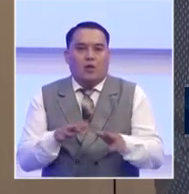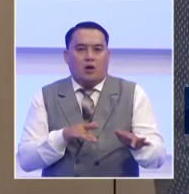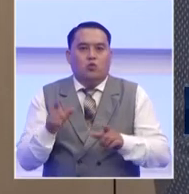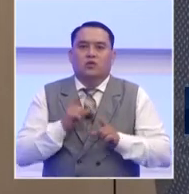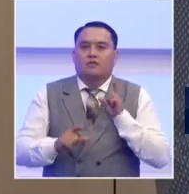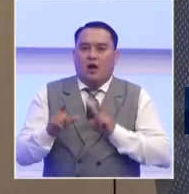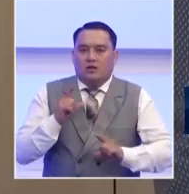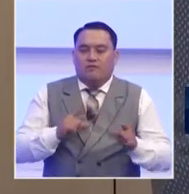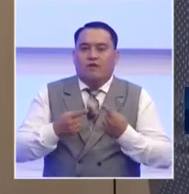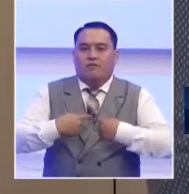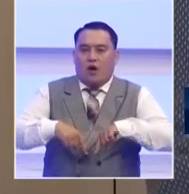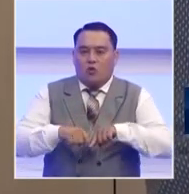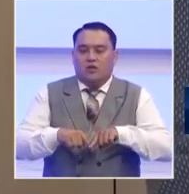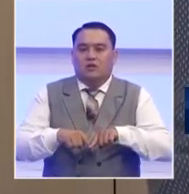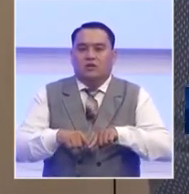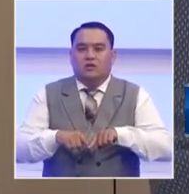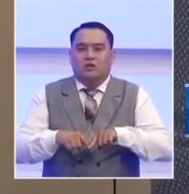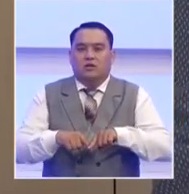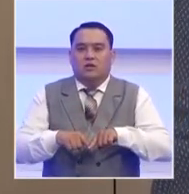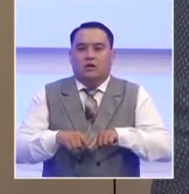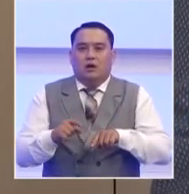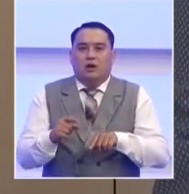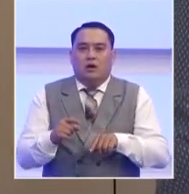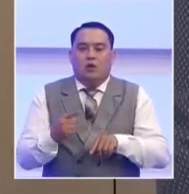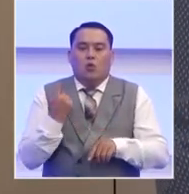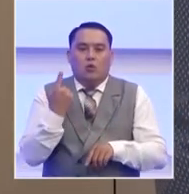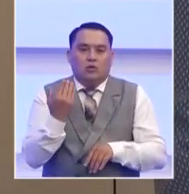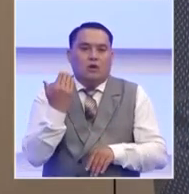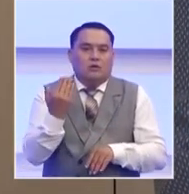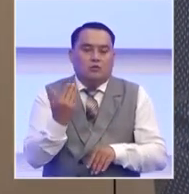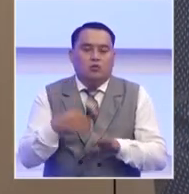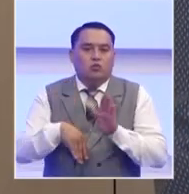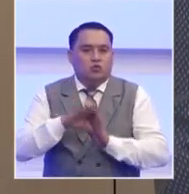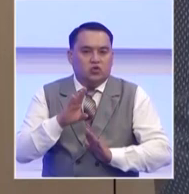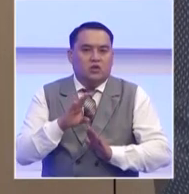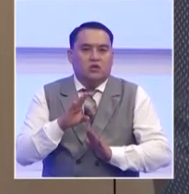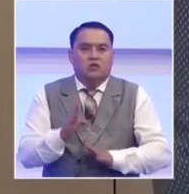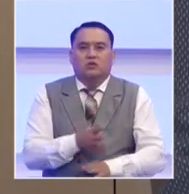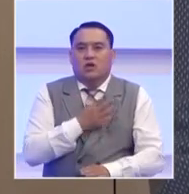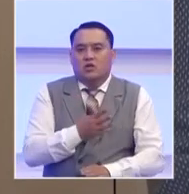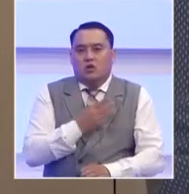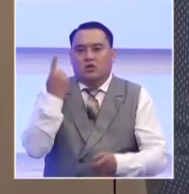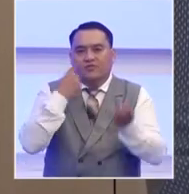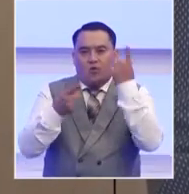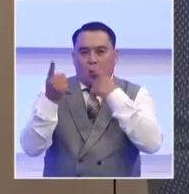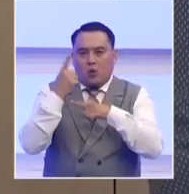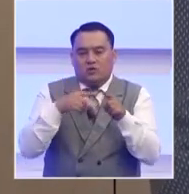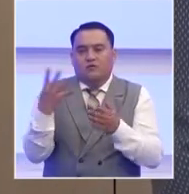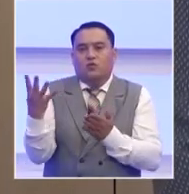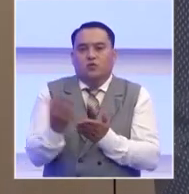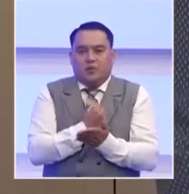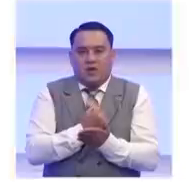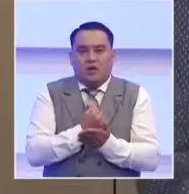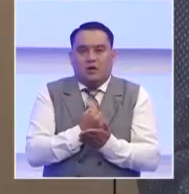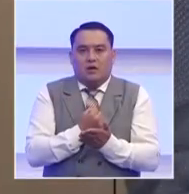университета, факультета. Один из самых лучших. Желаю ему творческих успехов